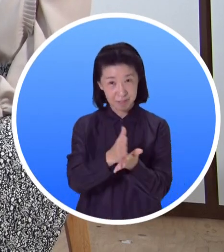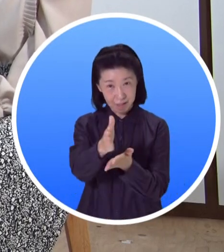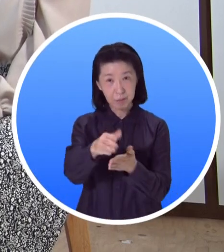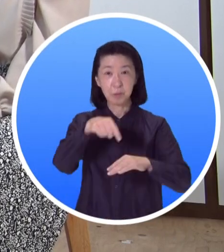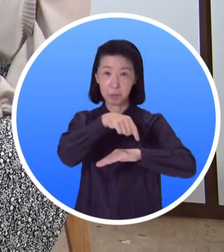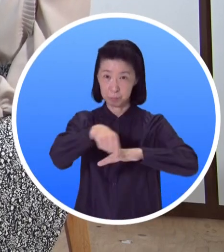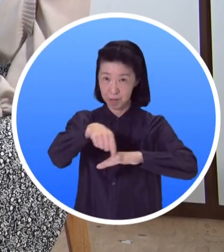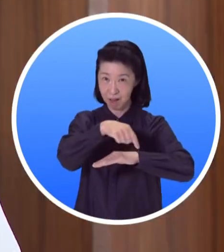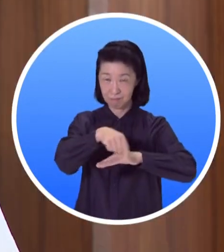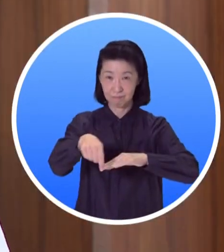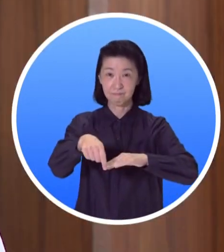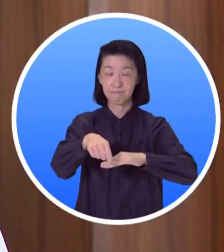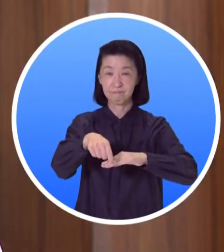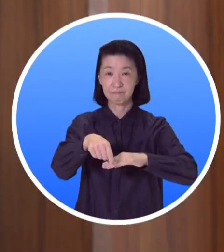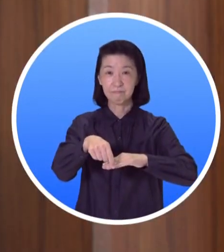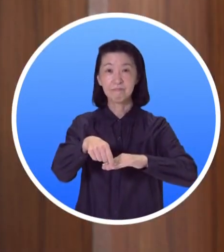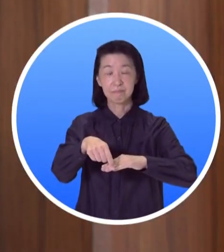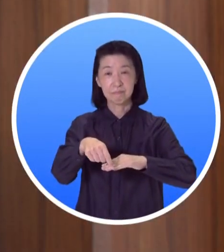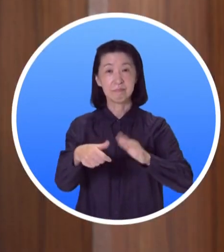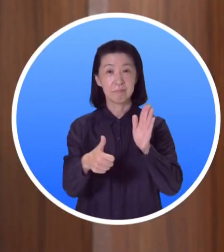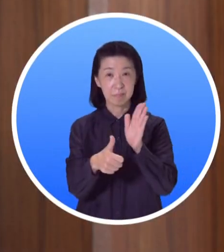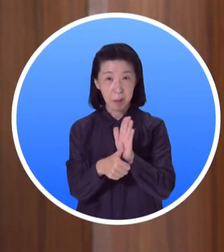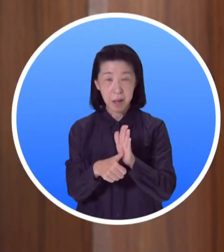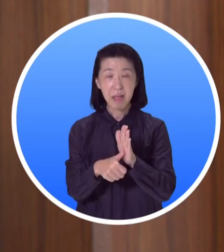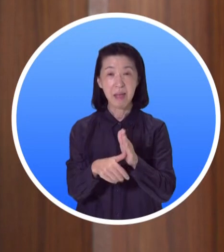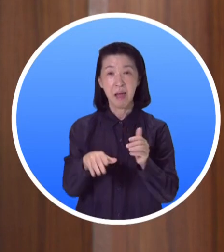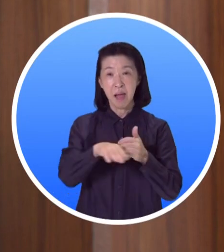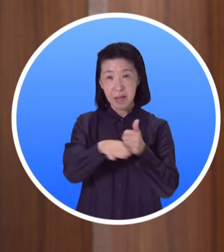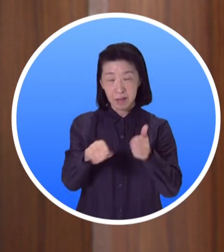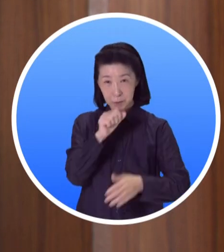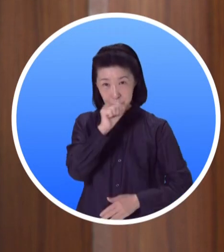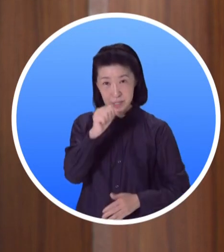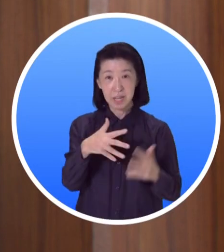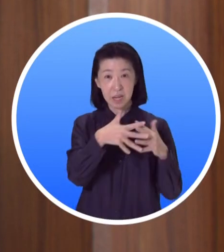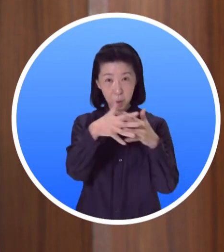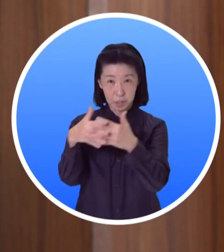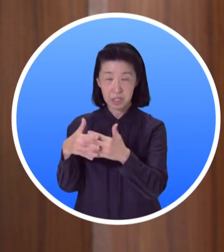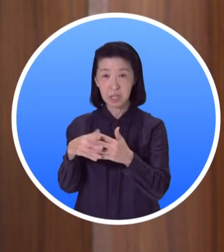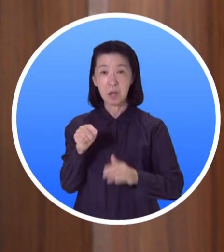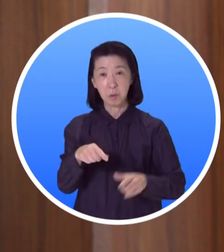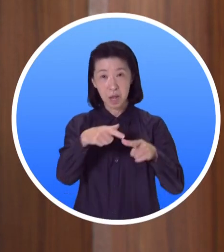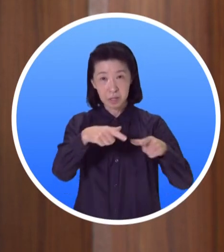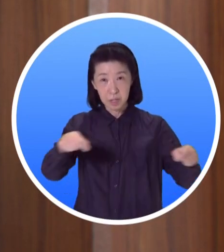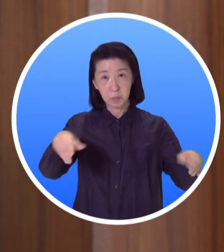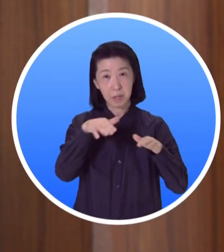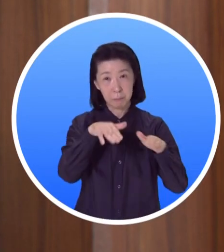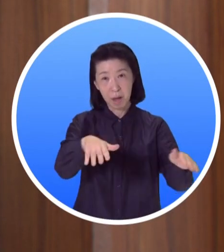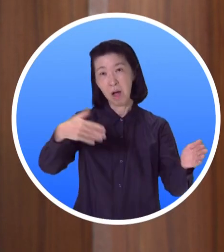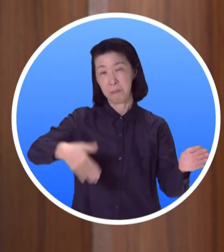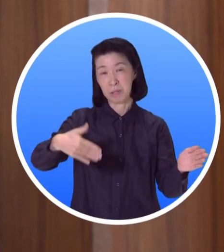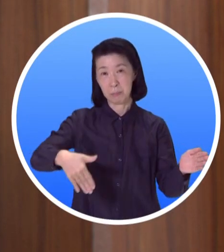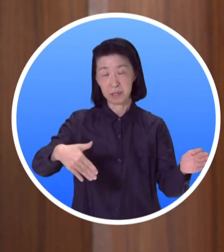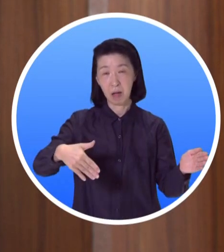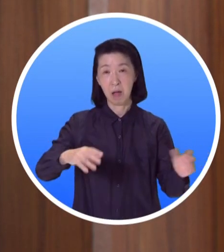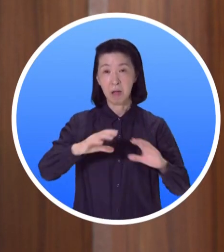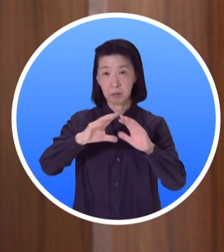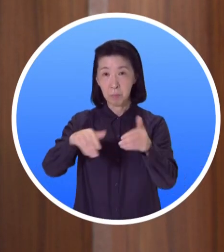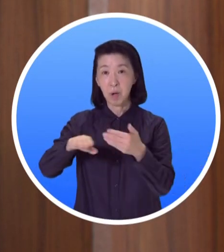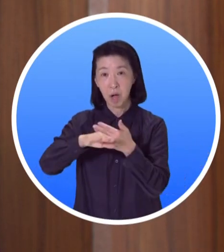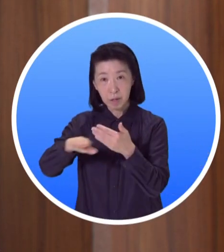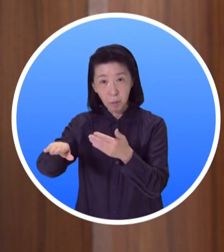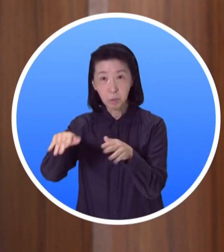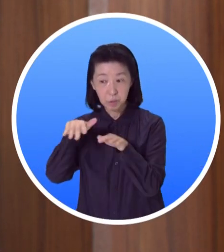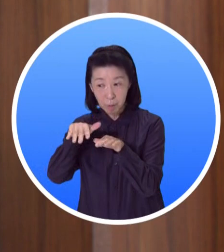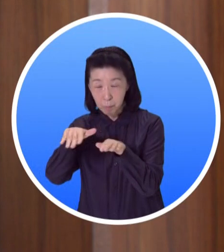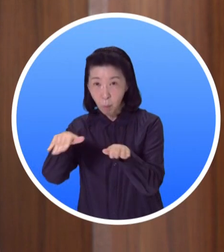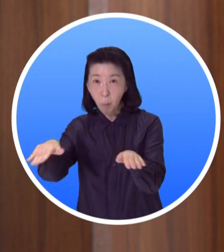ですね。エコロッジってまだあんまり日本で浸透していない宿泊形態なんですけど、海外で今入り始め